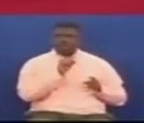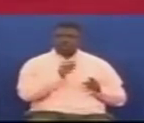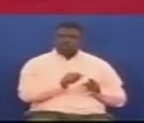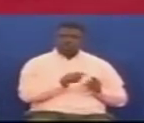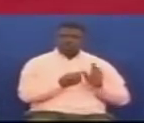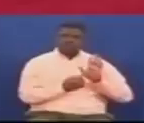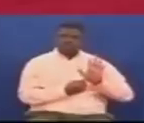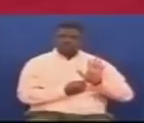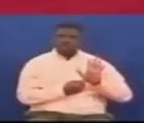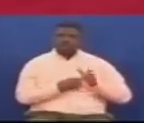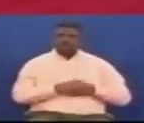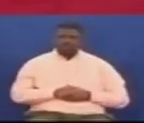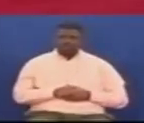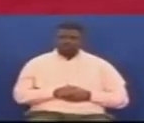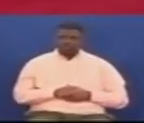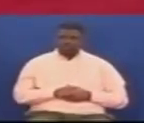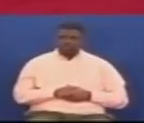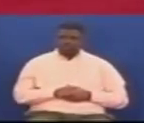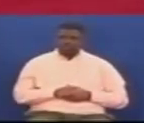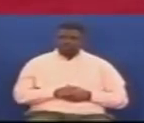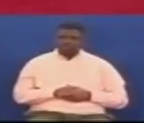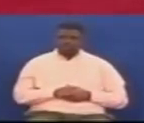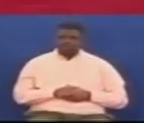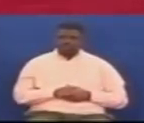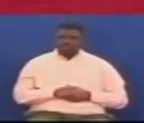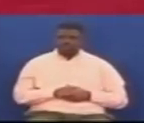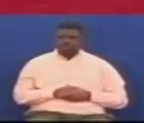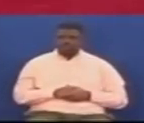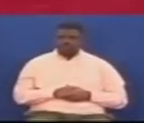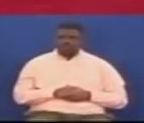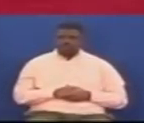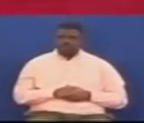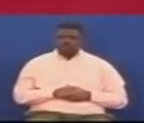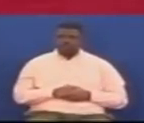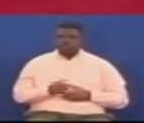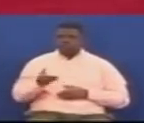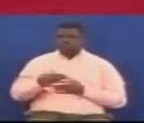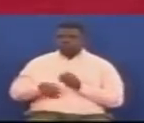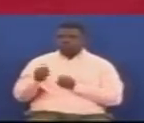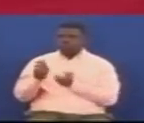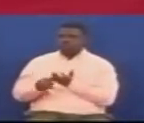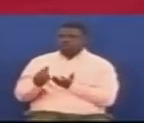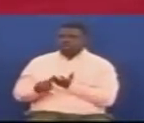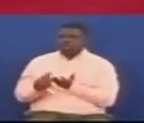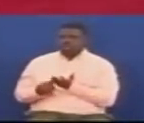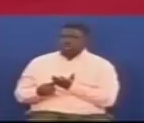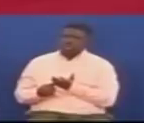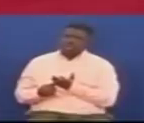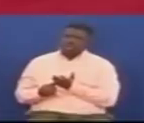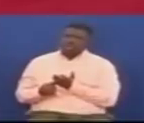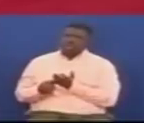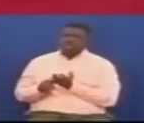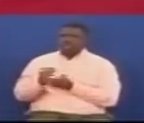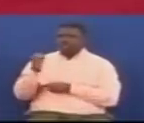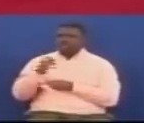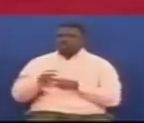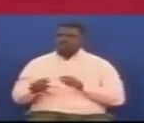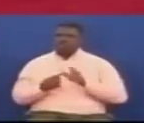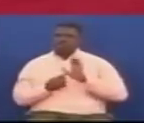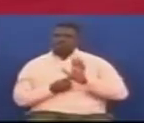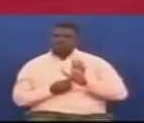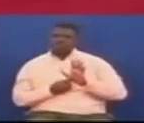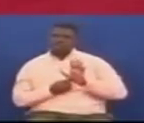na 6.1% mwaka 2017. Uchumi wa Uganda ulikuwa kwa 6.1%